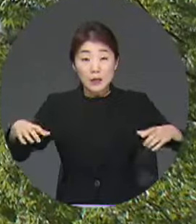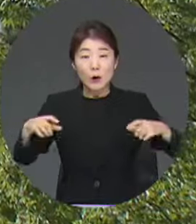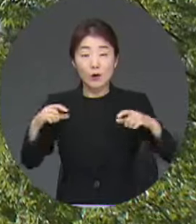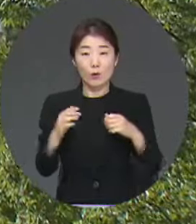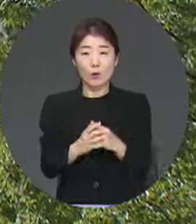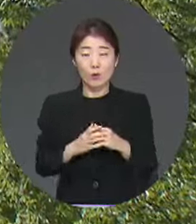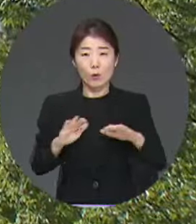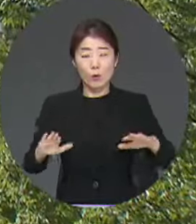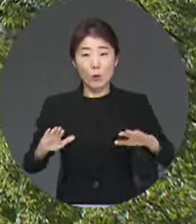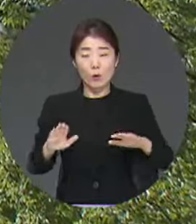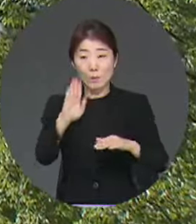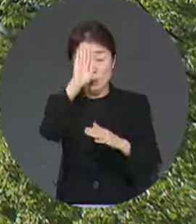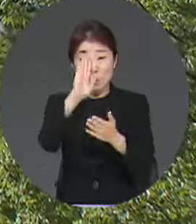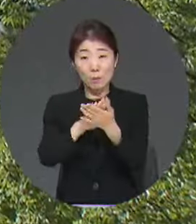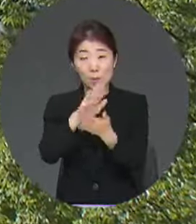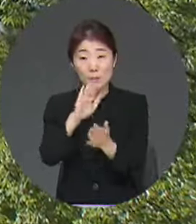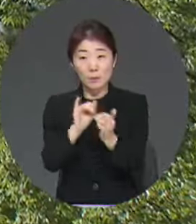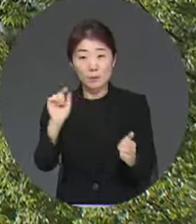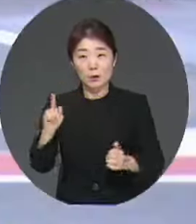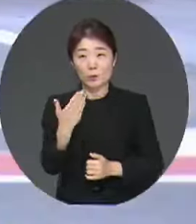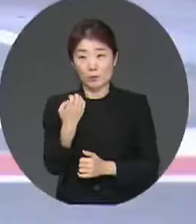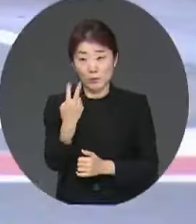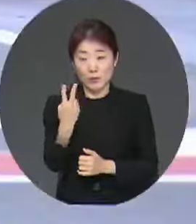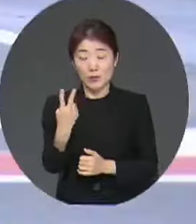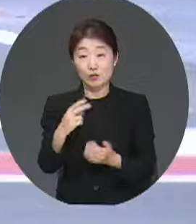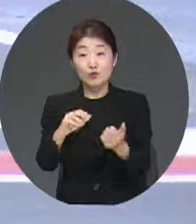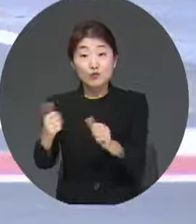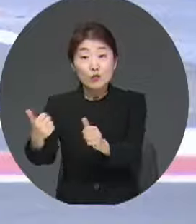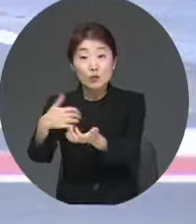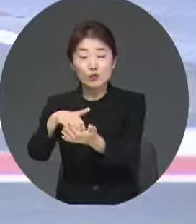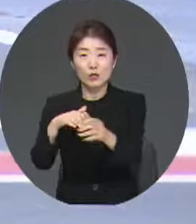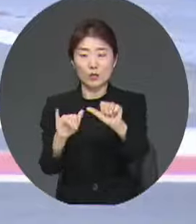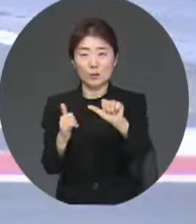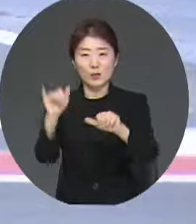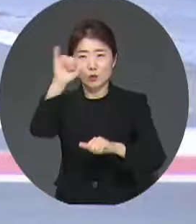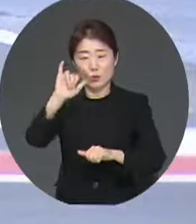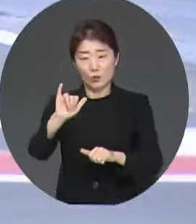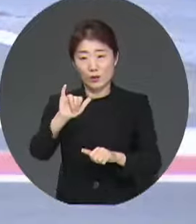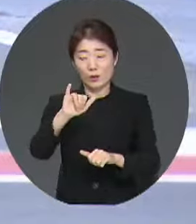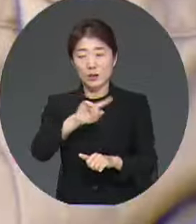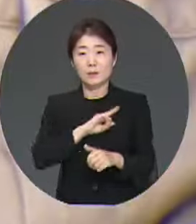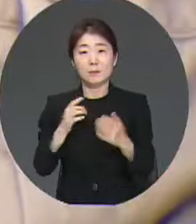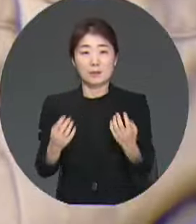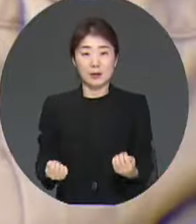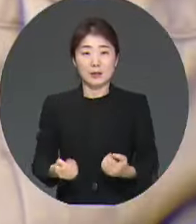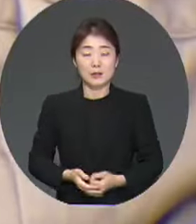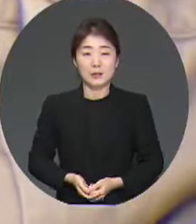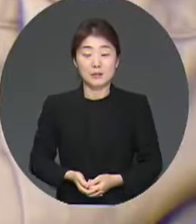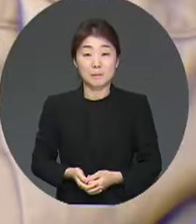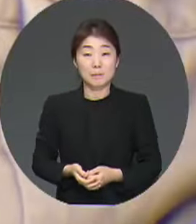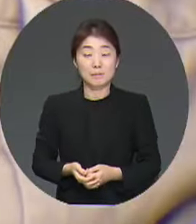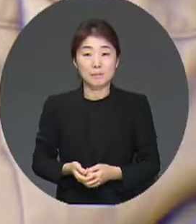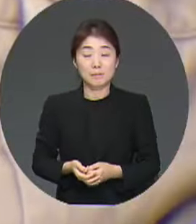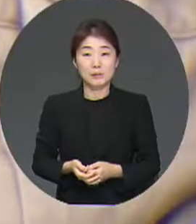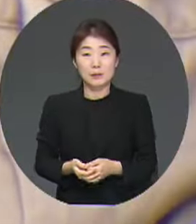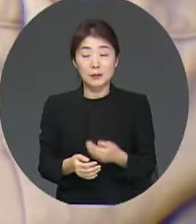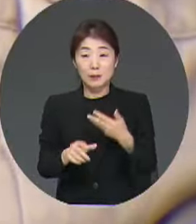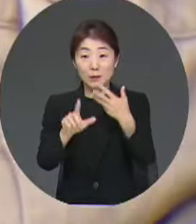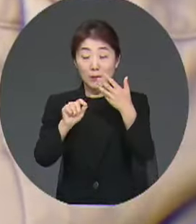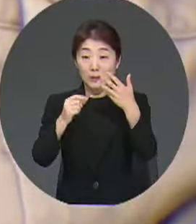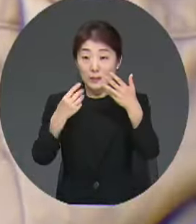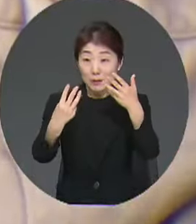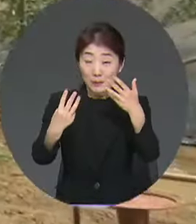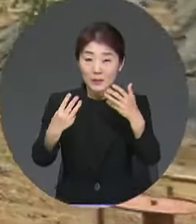질환자는 192명. 이 가운데 사망자는 5명으로 전국에서 가장 많습니다. 특히 지난 3일